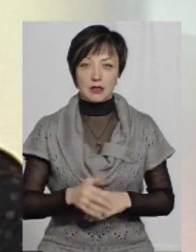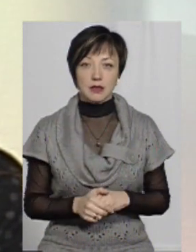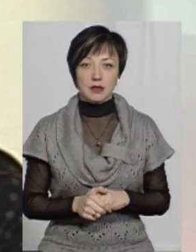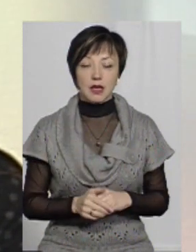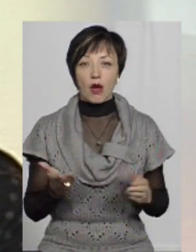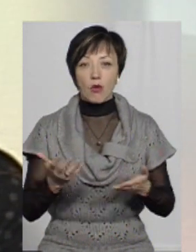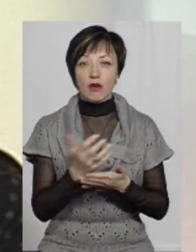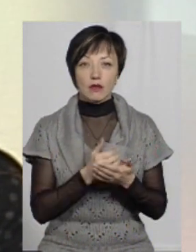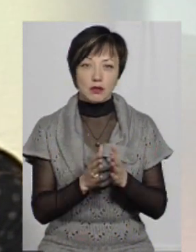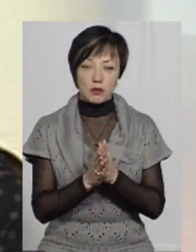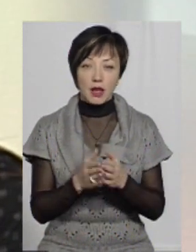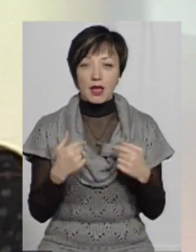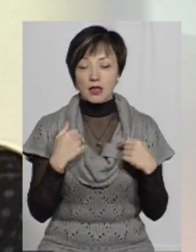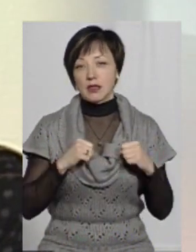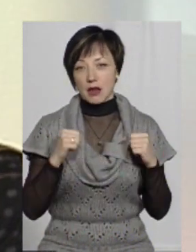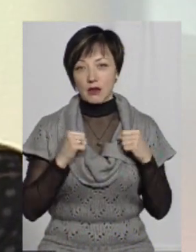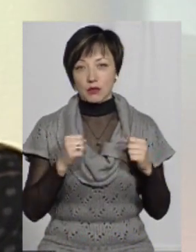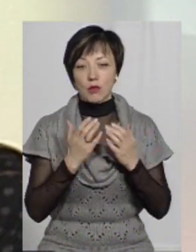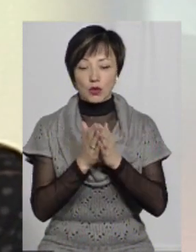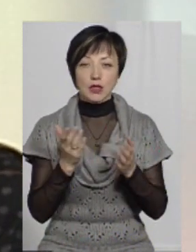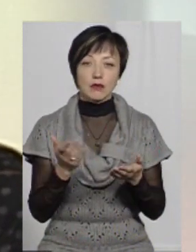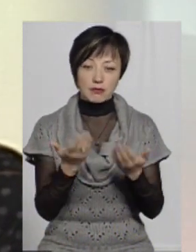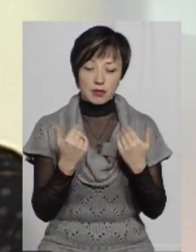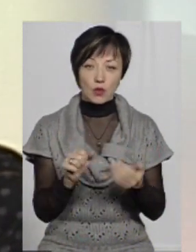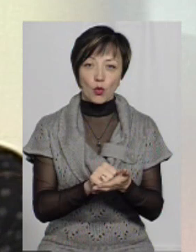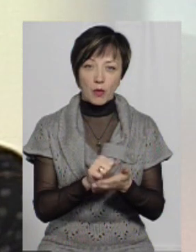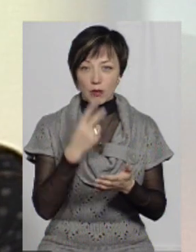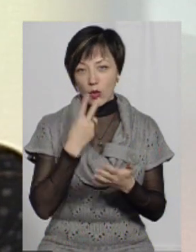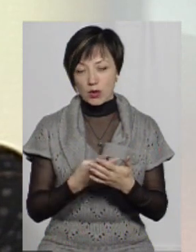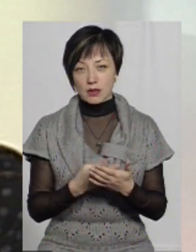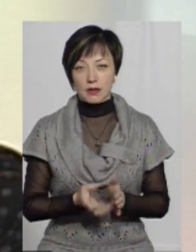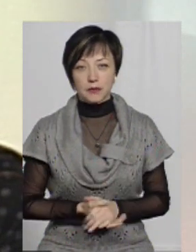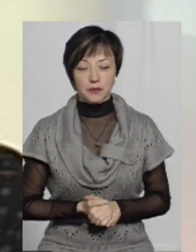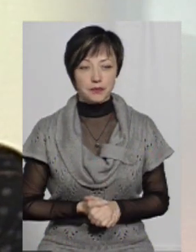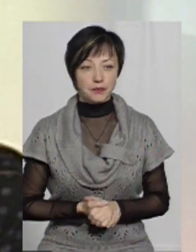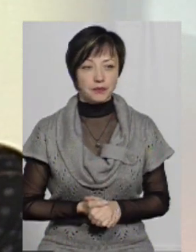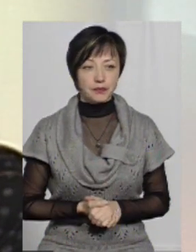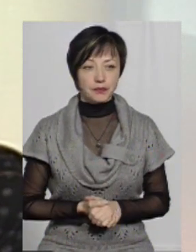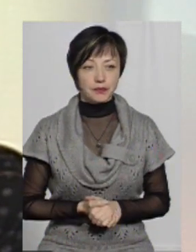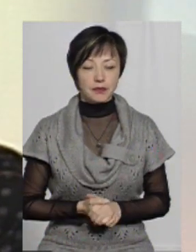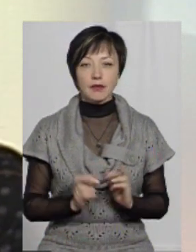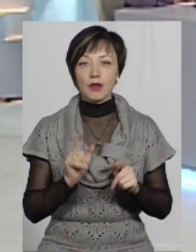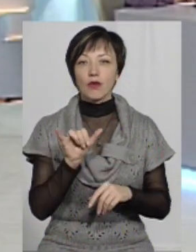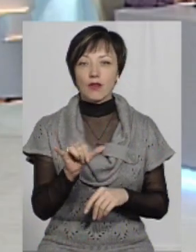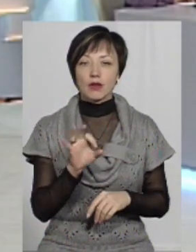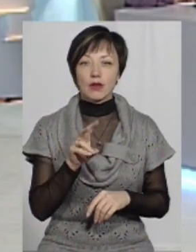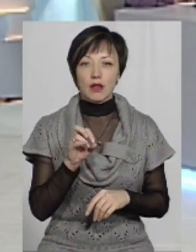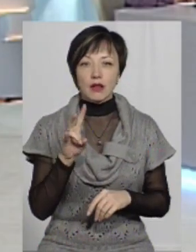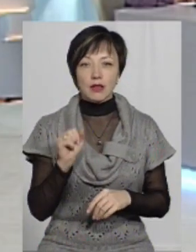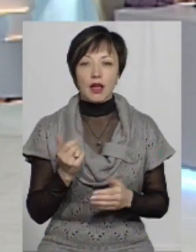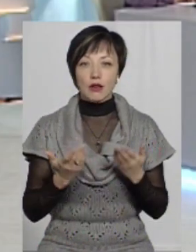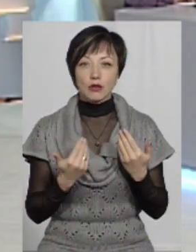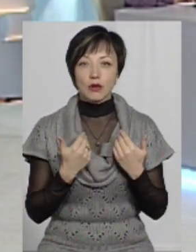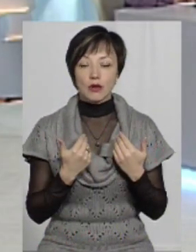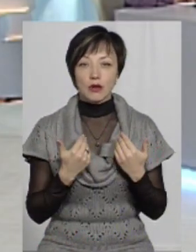дитини, для якої вони їх просять. Тому я стараюся просити документи, щоб вони показали якісь документи. Як у вас, Олена? Так,